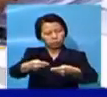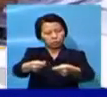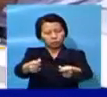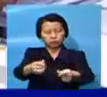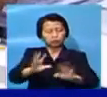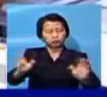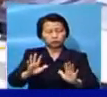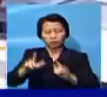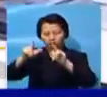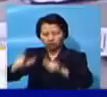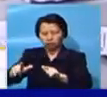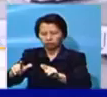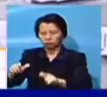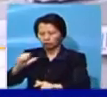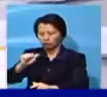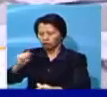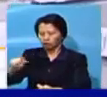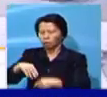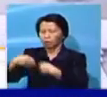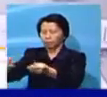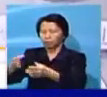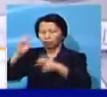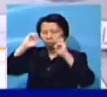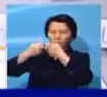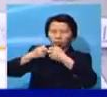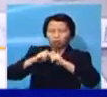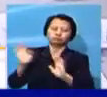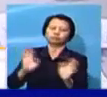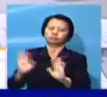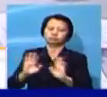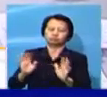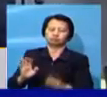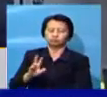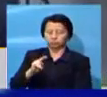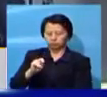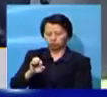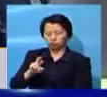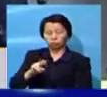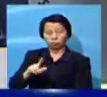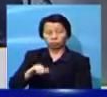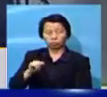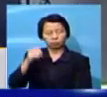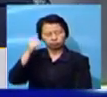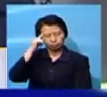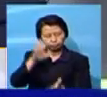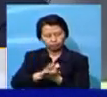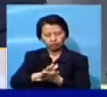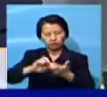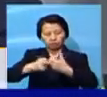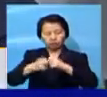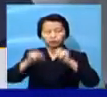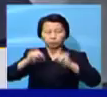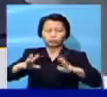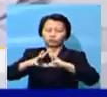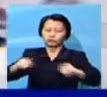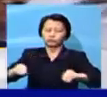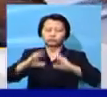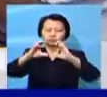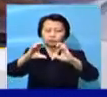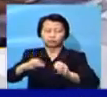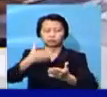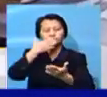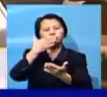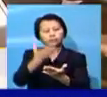serta tidak meletakkan ahli gabungan dalam keadaan Dilema Datuk Seri Mohamad norzan juga yakin kemelut tersebut mampu diselesaikan secara